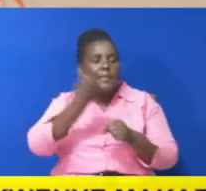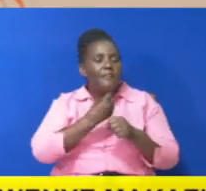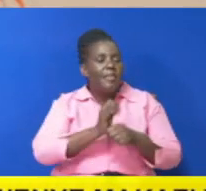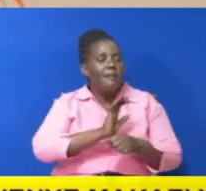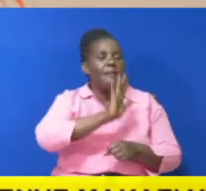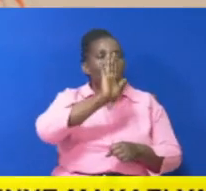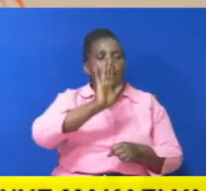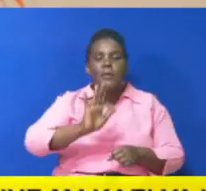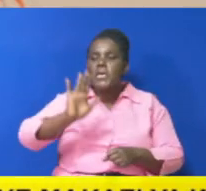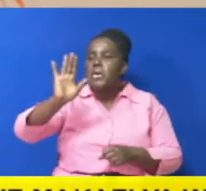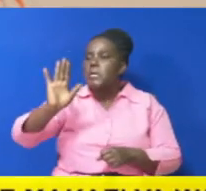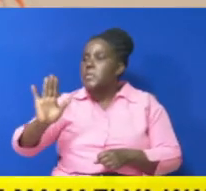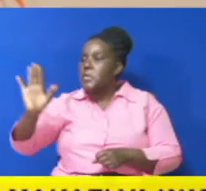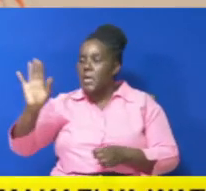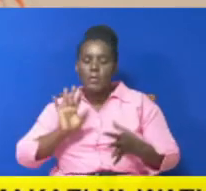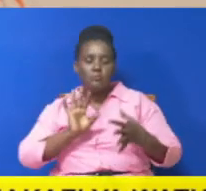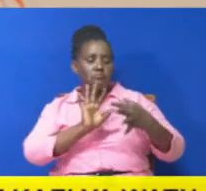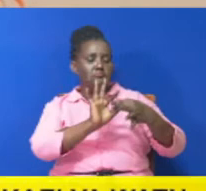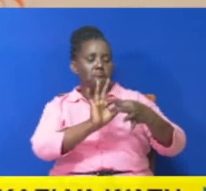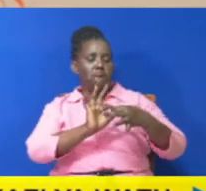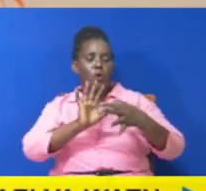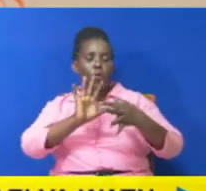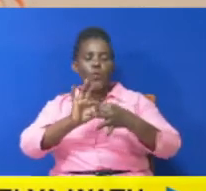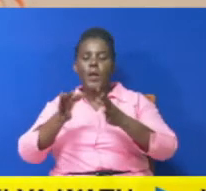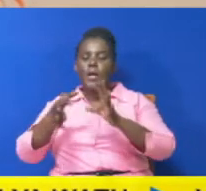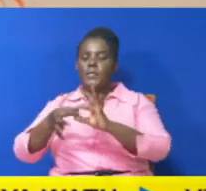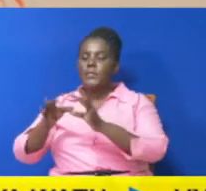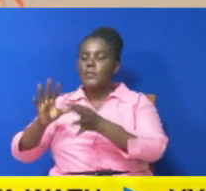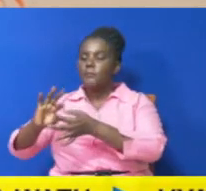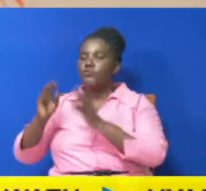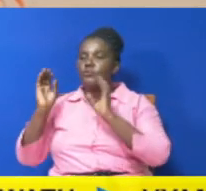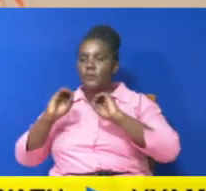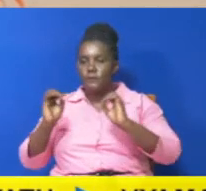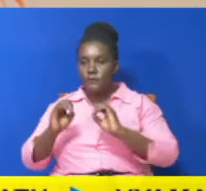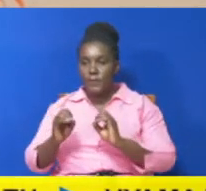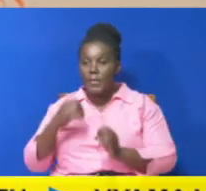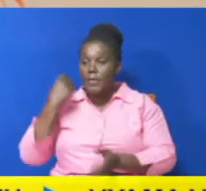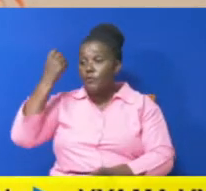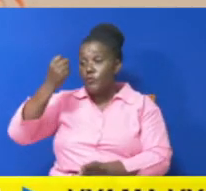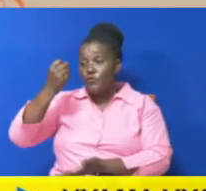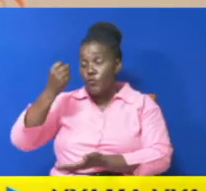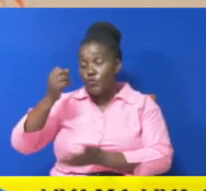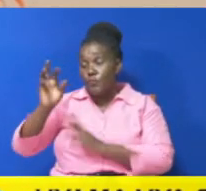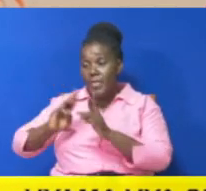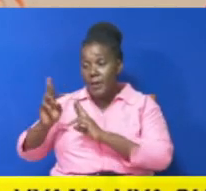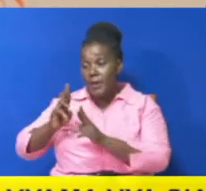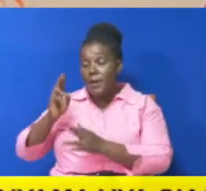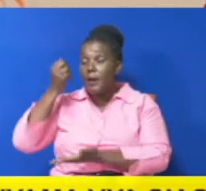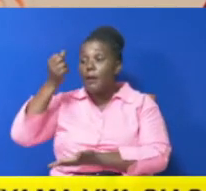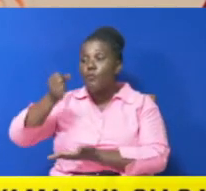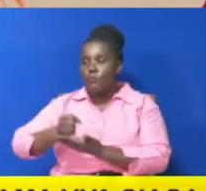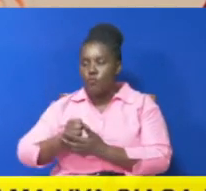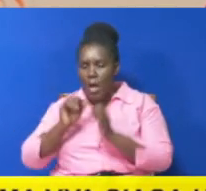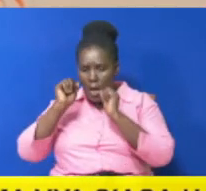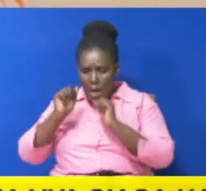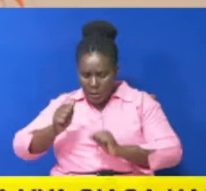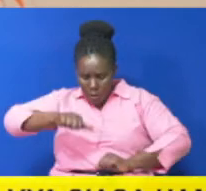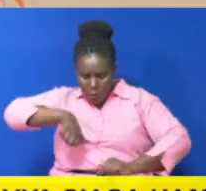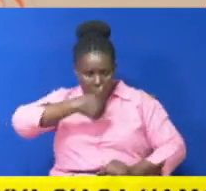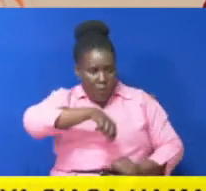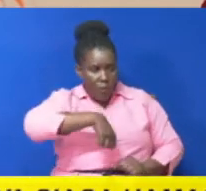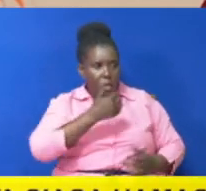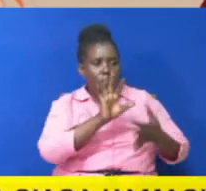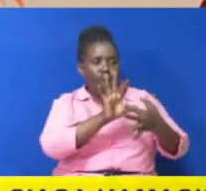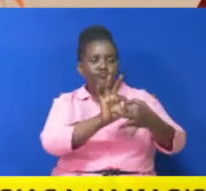vizuri. Kwa hiyo tumeamua sisi wenyewe kwamba sasa hivi tutaongeza ushirikiano sisi wenyewe ili